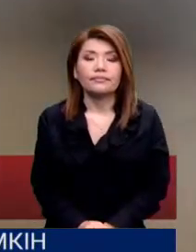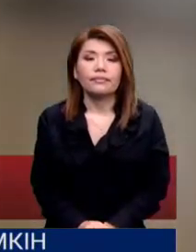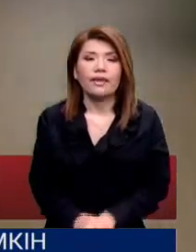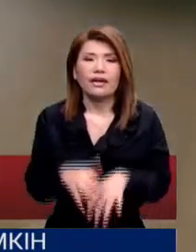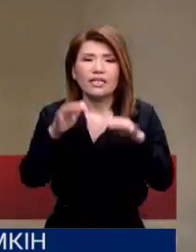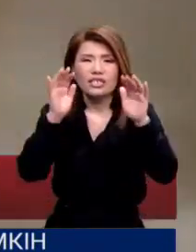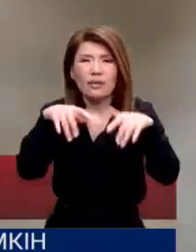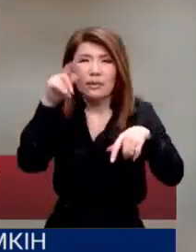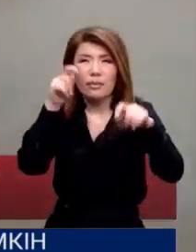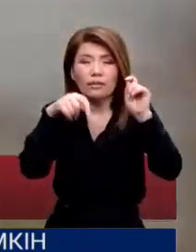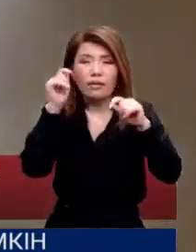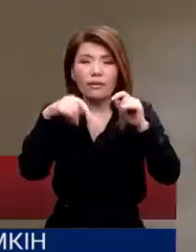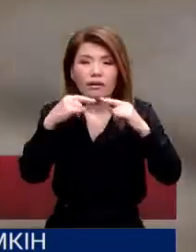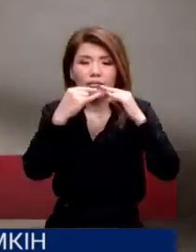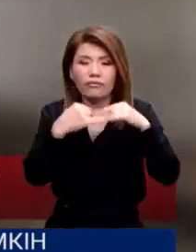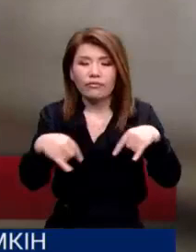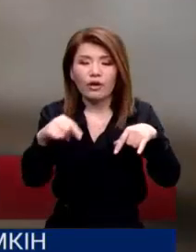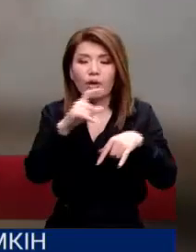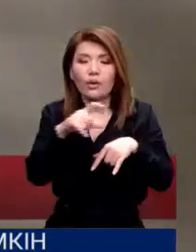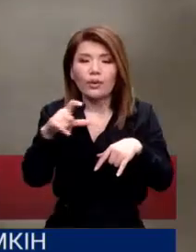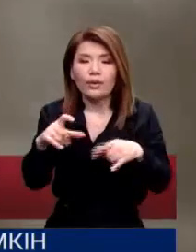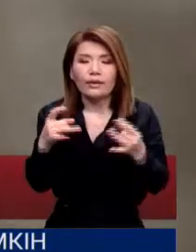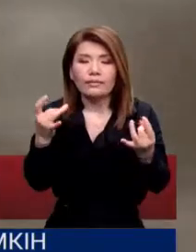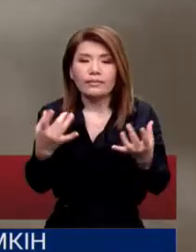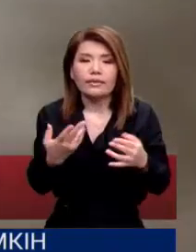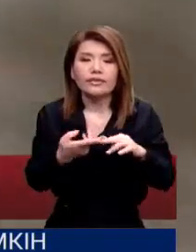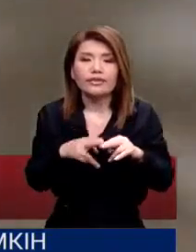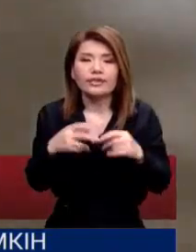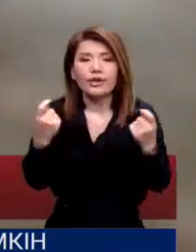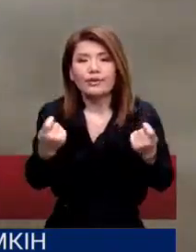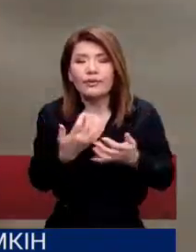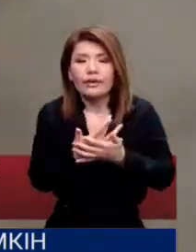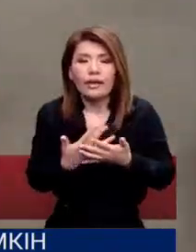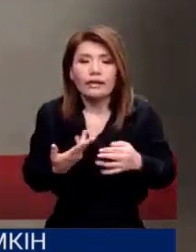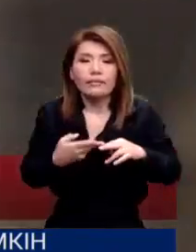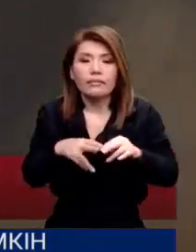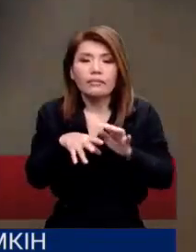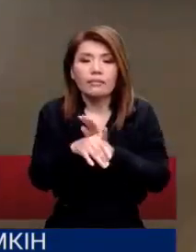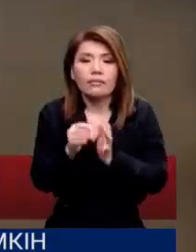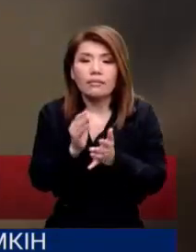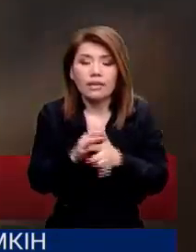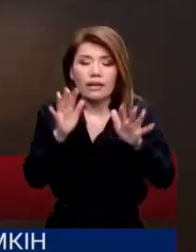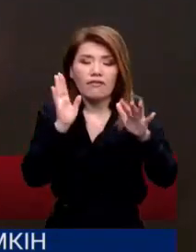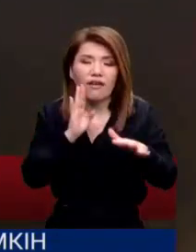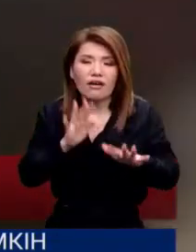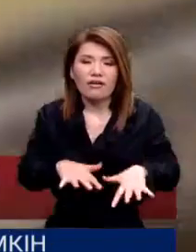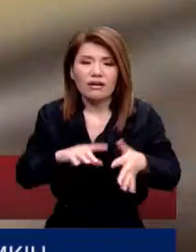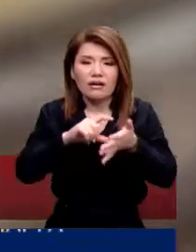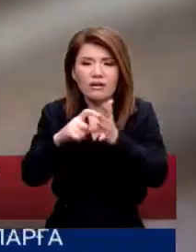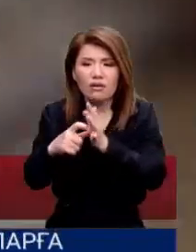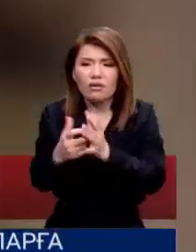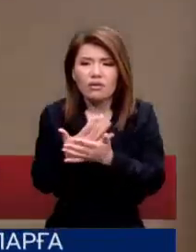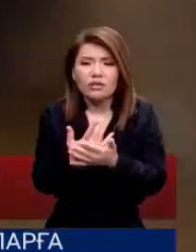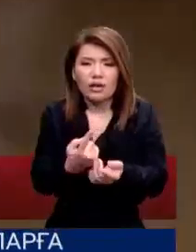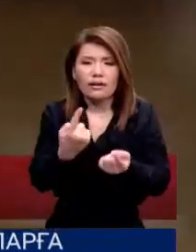Жаңбыр жауған күні қонақтары үстел үстіне шығып кеткен тойхана осы. Сайсаладан аққан су сол күні осындағы барлық жеке бөлмелер мен екі